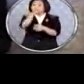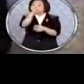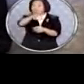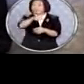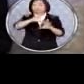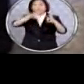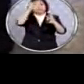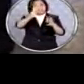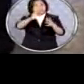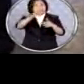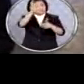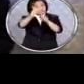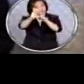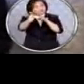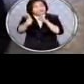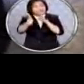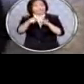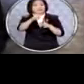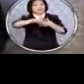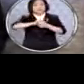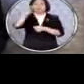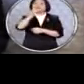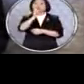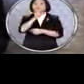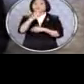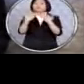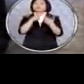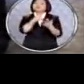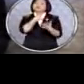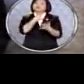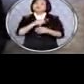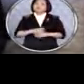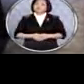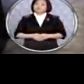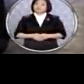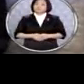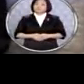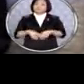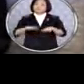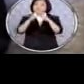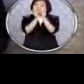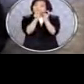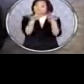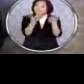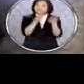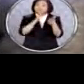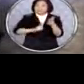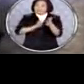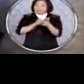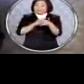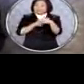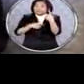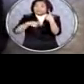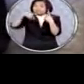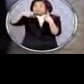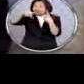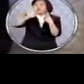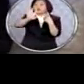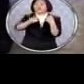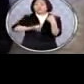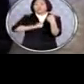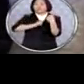总统，是国家领导人，你就有义务要把他说清楚而已嘛。那至于市值的问题，也确实有一斤两块钱的市值，